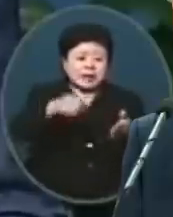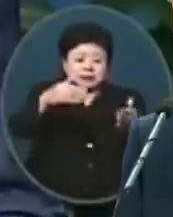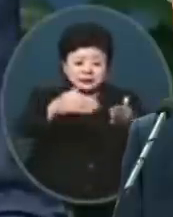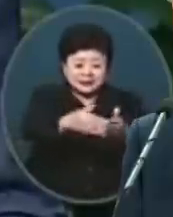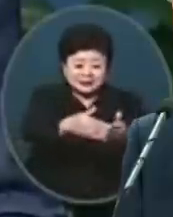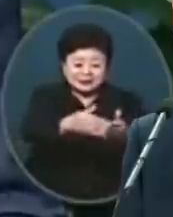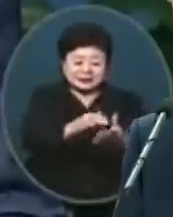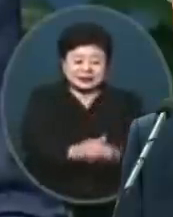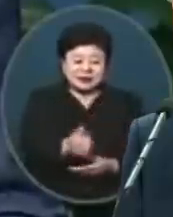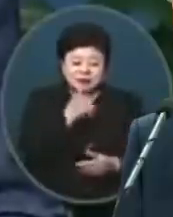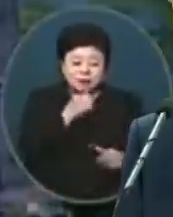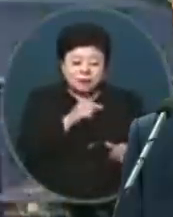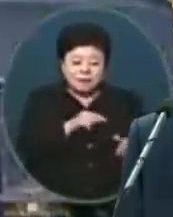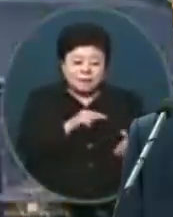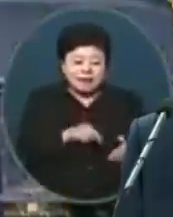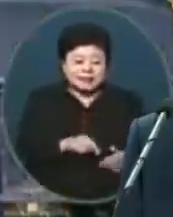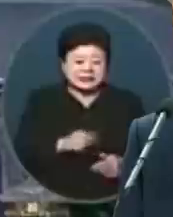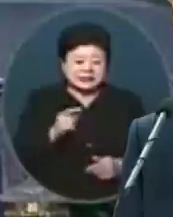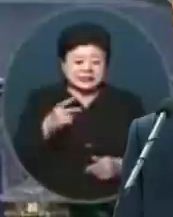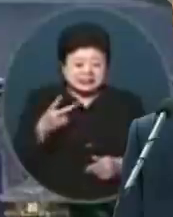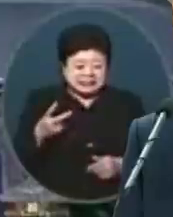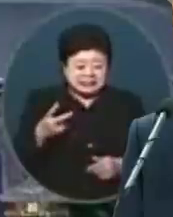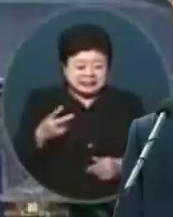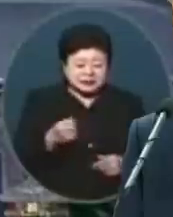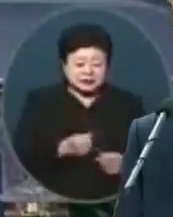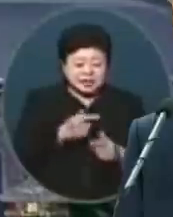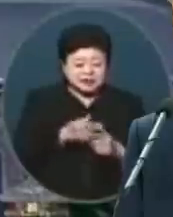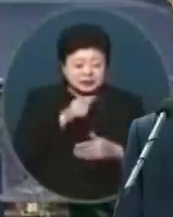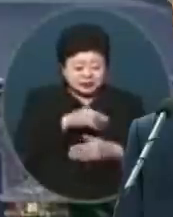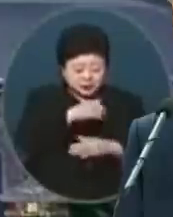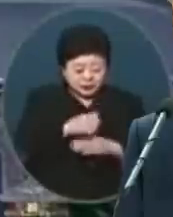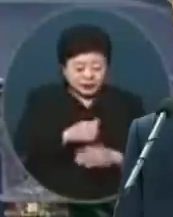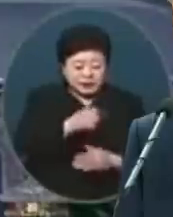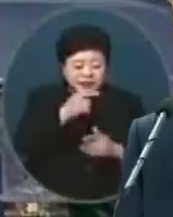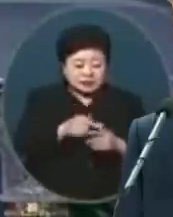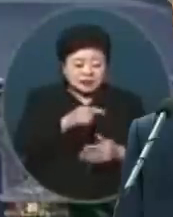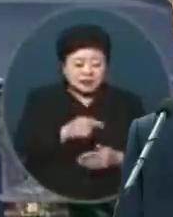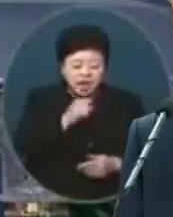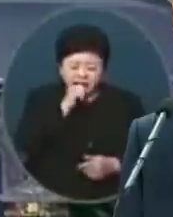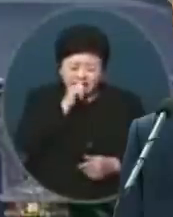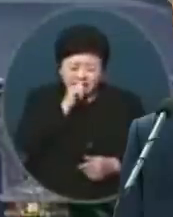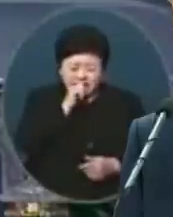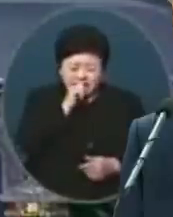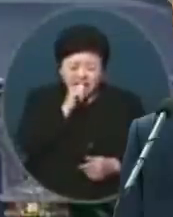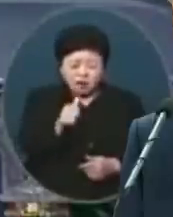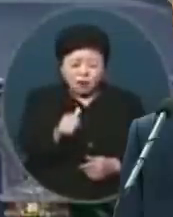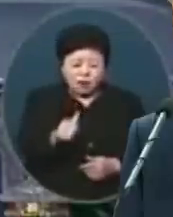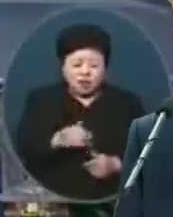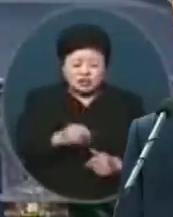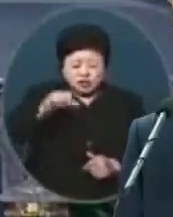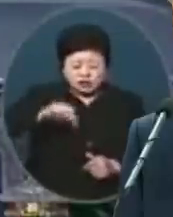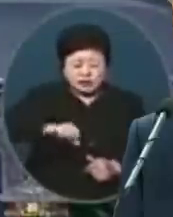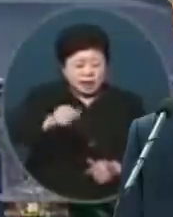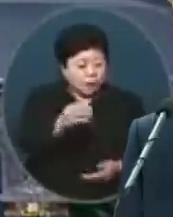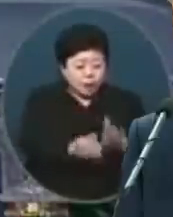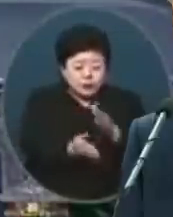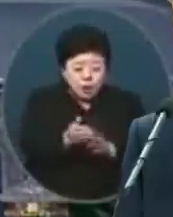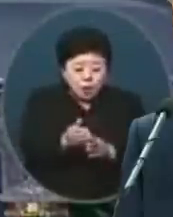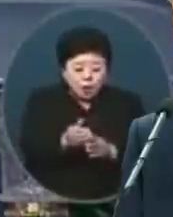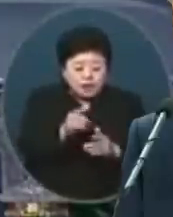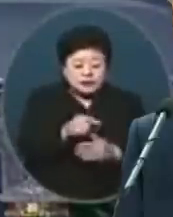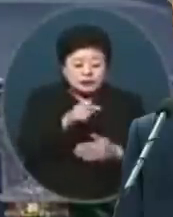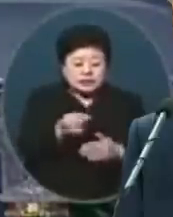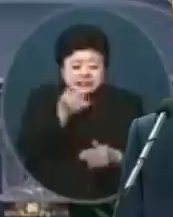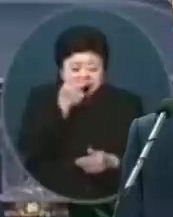것입니다. 로마서 8장 1절로 2절에 그러므로 이제 그리스도 예수 안에 있는 자에게는 결코 정죄함이 없나니 이는 그리스도 예수 안에